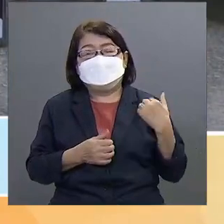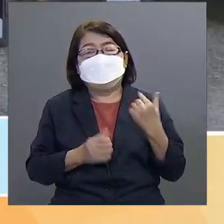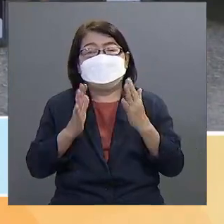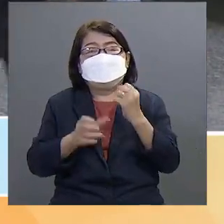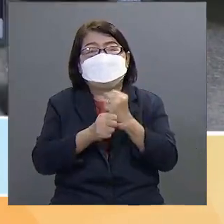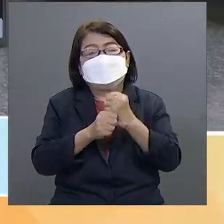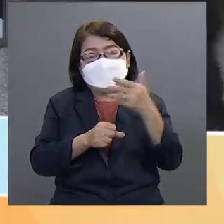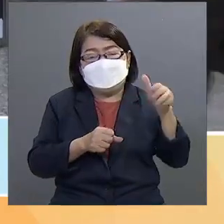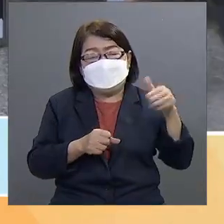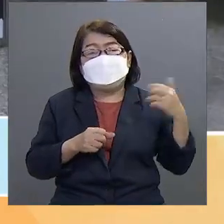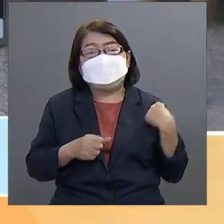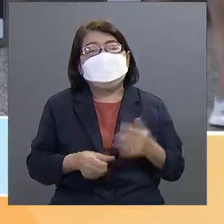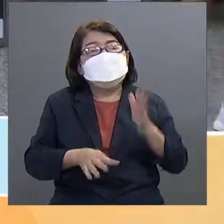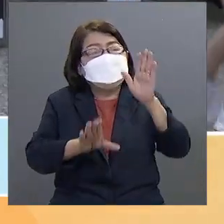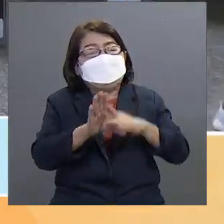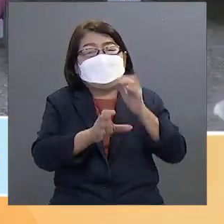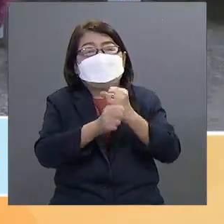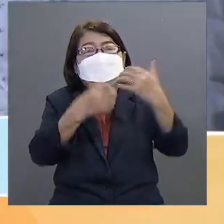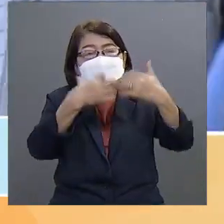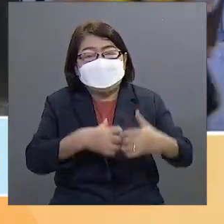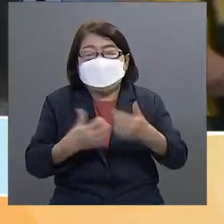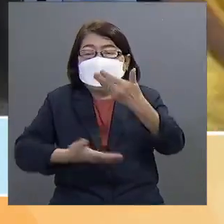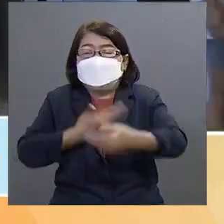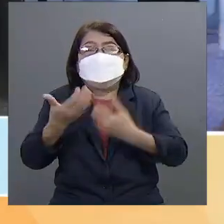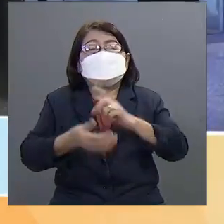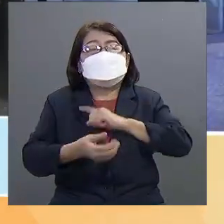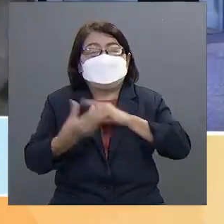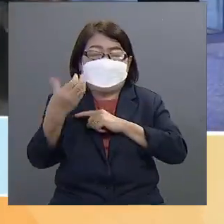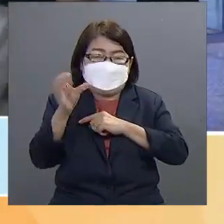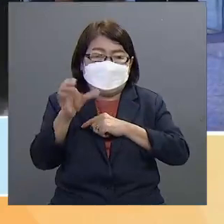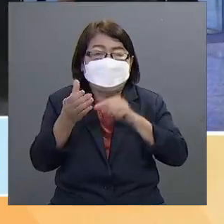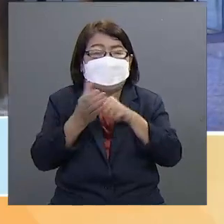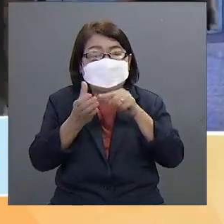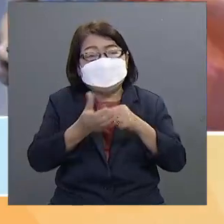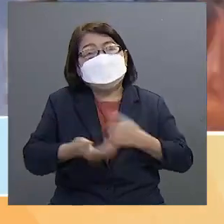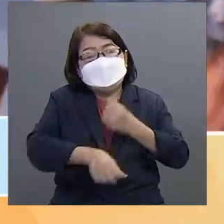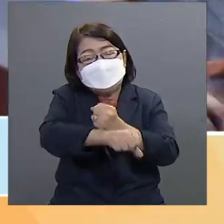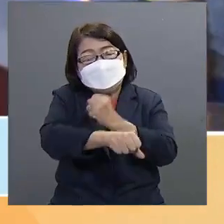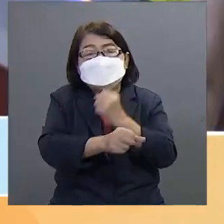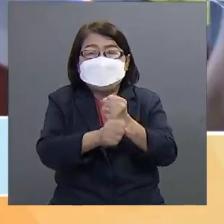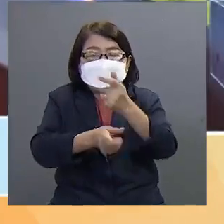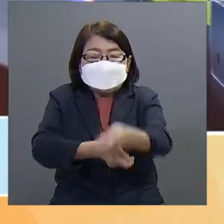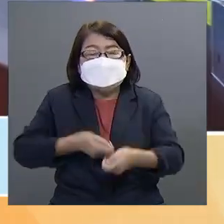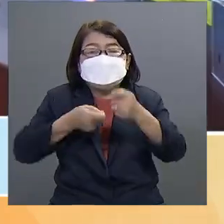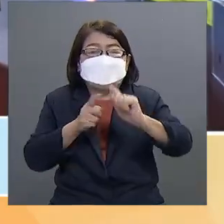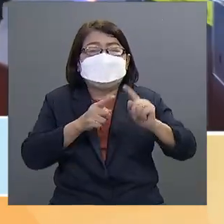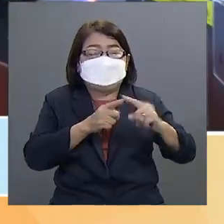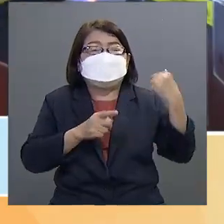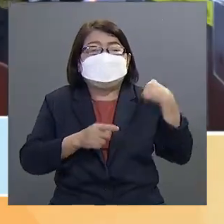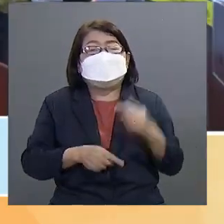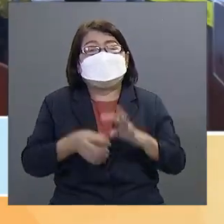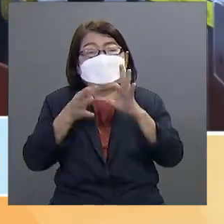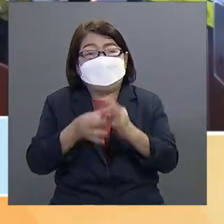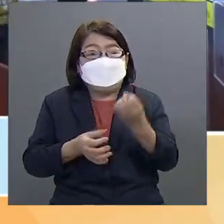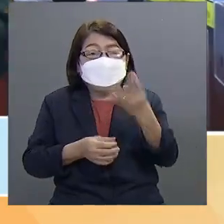ภาคอุตสาหกรรมไปขายของออนไลน์บ้างนะฮะไปรับจ้างที่โน่นที่นี่มั่งเกษตรโดยส่วนใหญ่นะครับเพราะว่าพื้นฐานประเทศไทยเนี่ยเกษตรโด